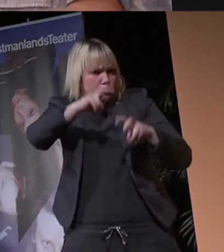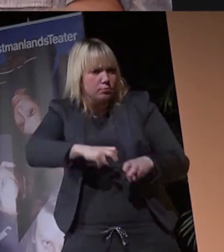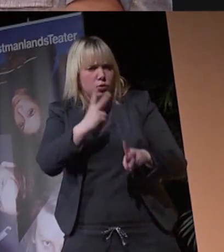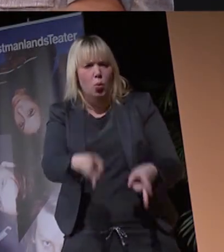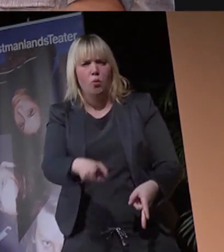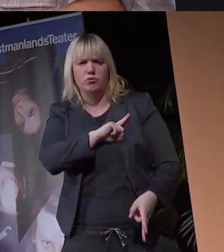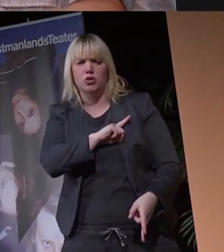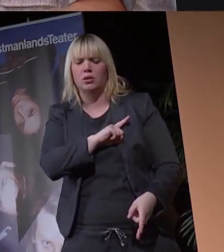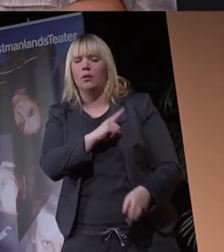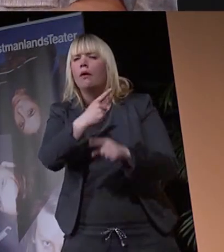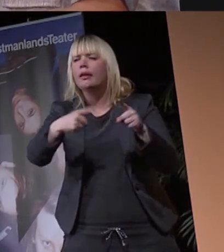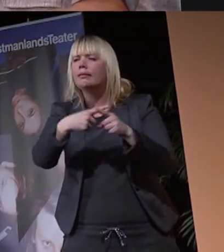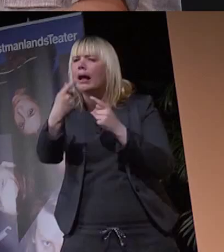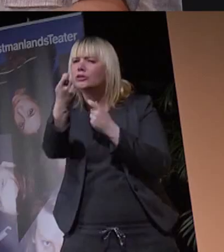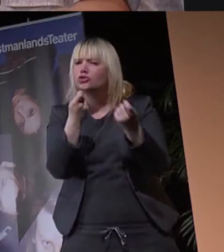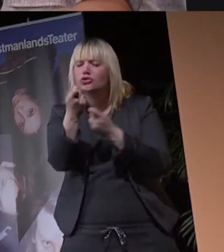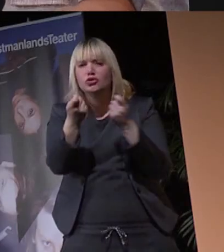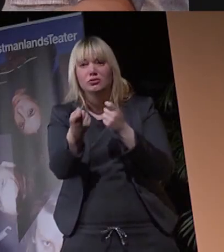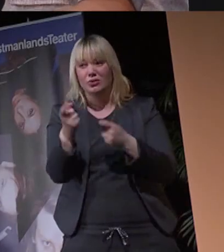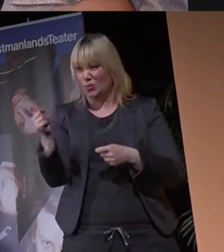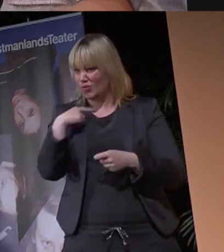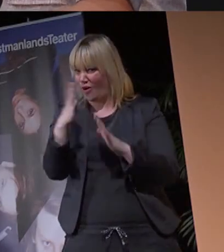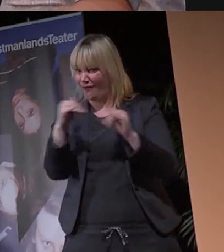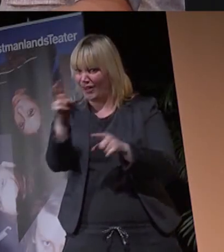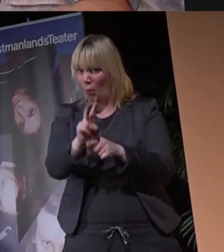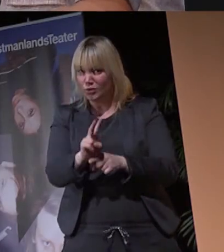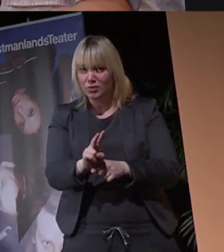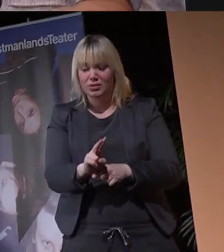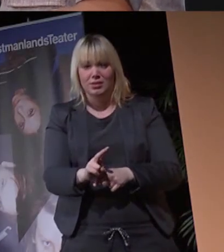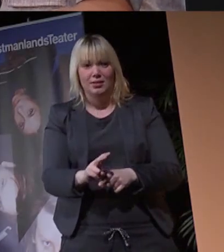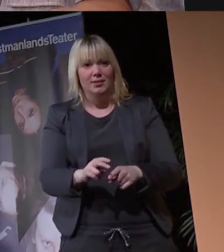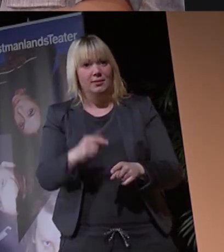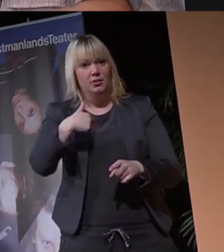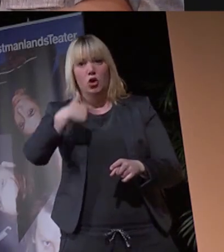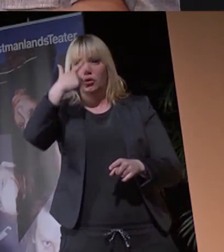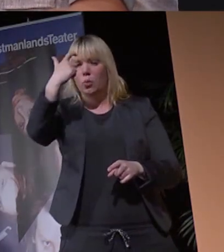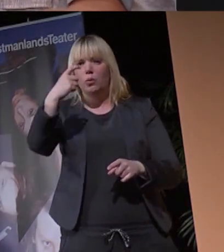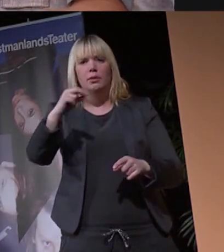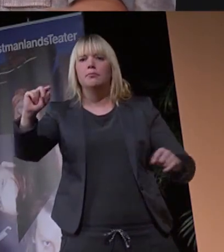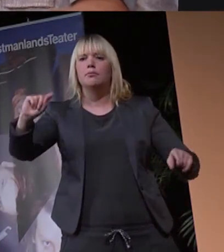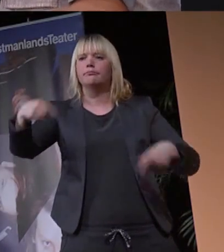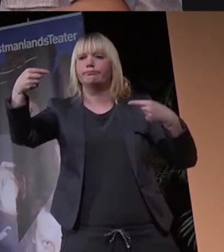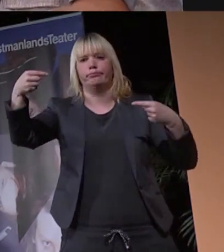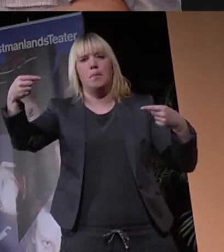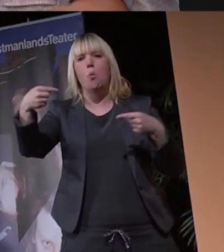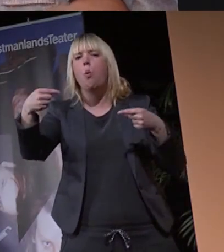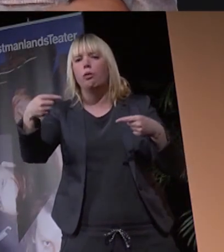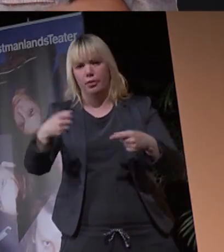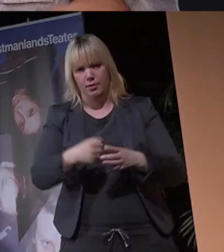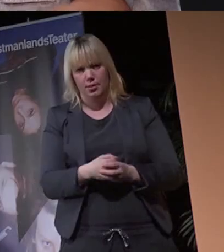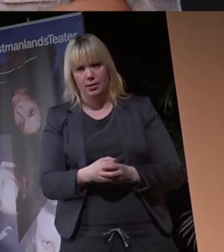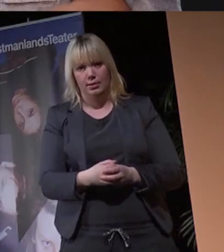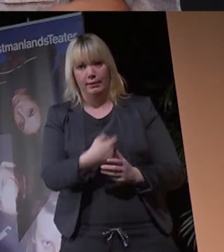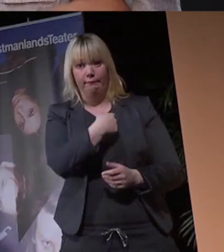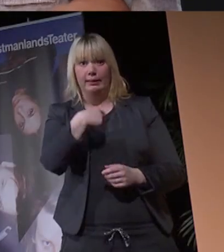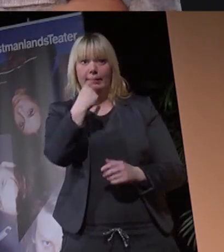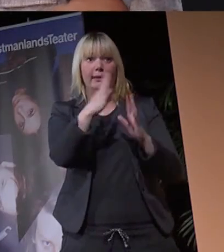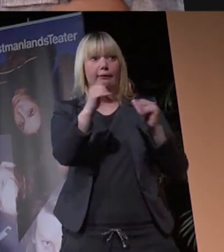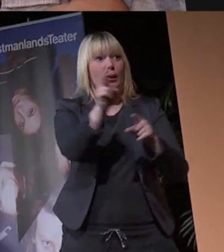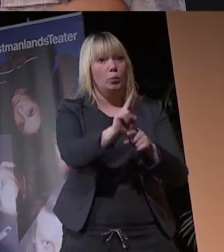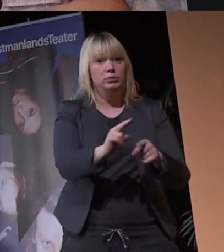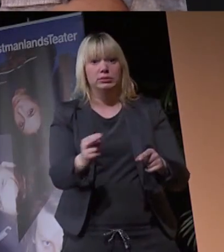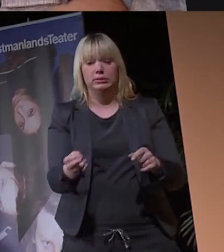saken är ju den... Vi gör väldigt mycket. Vi har en väldigt liten del av kakan. Ja. Och det finns inget annat departement där man synar 4 000 kronor i ett anslag